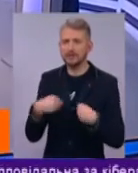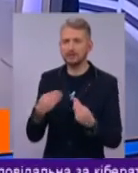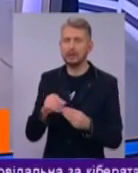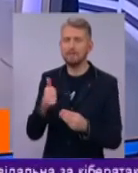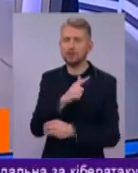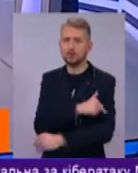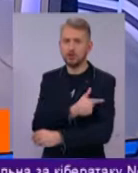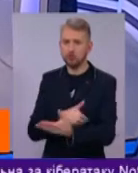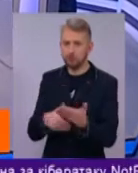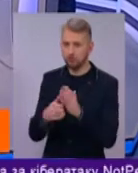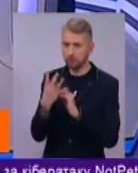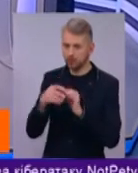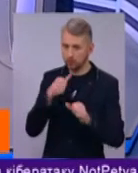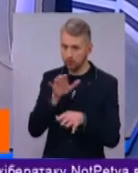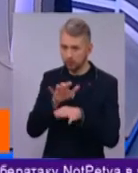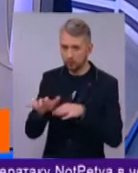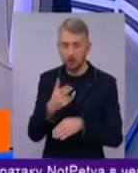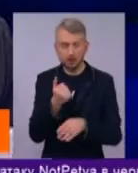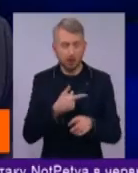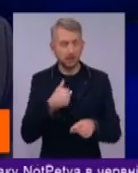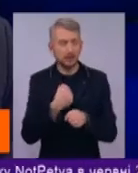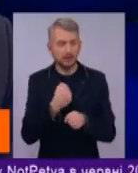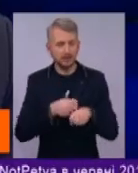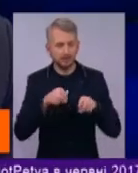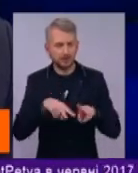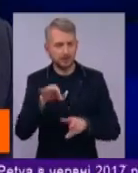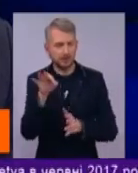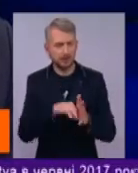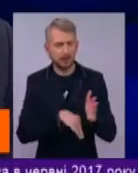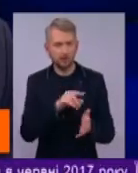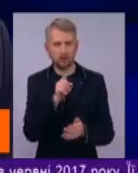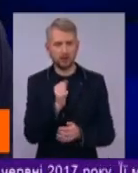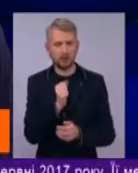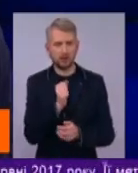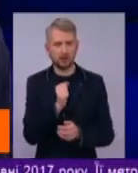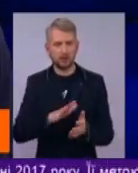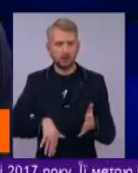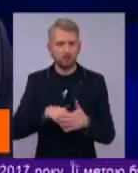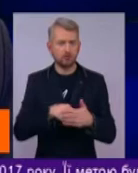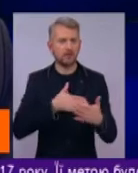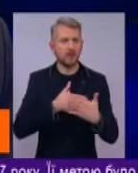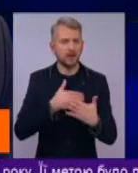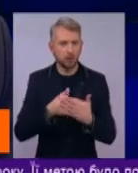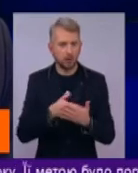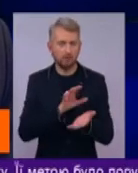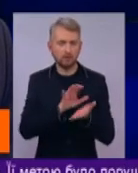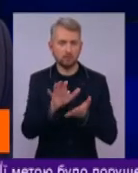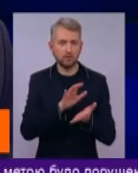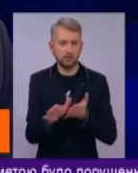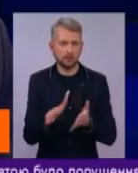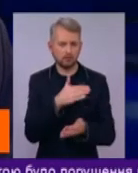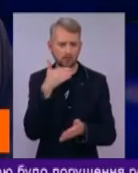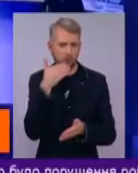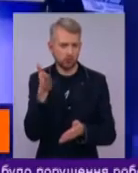Це в 2014 році, так? Да, і ми зробили це спеціально зразу за счет волонтерів і здали большим